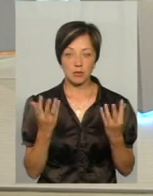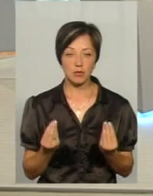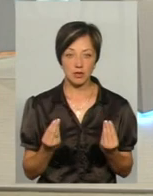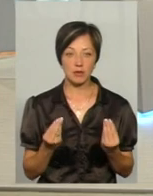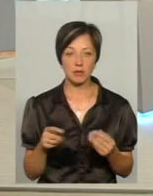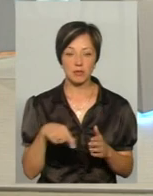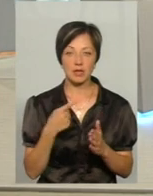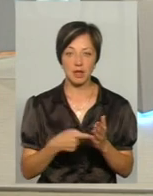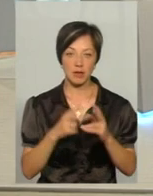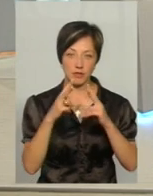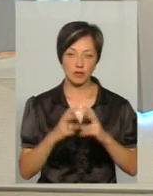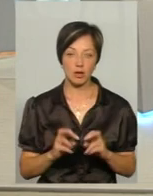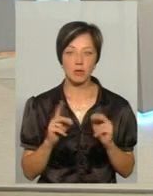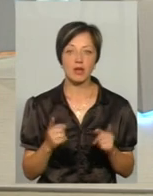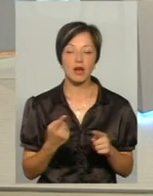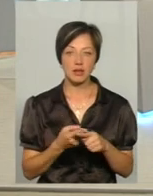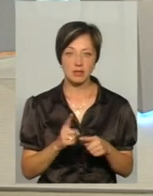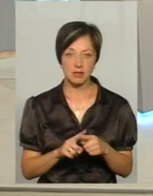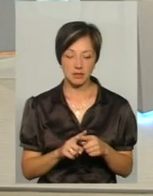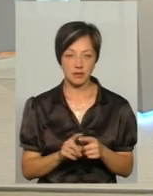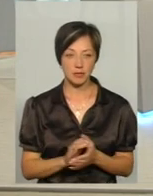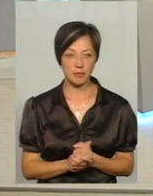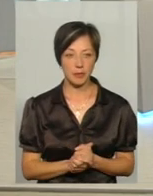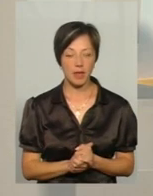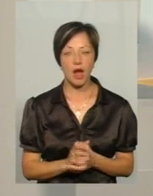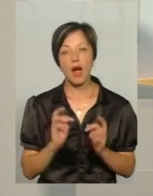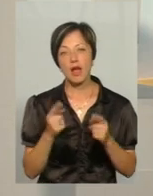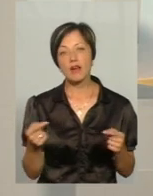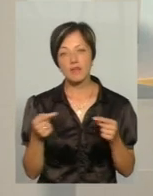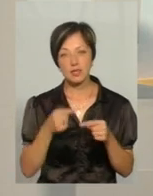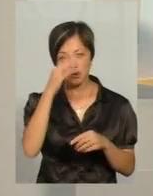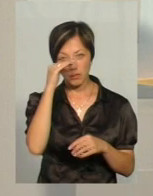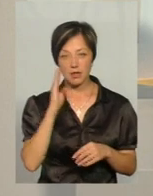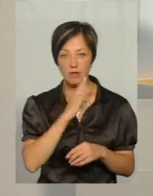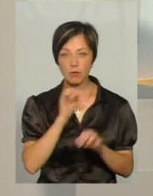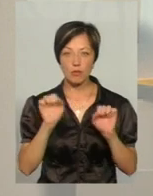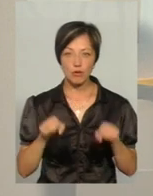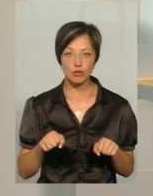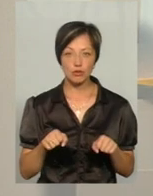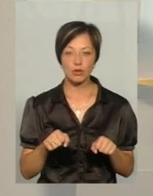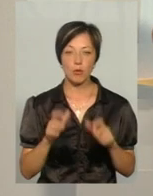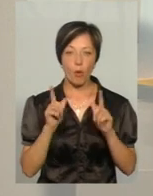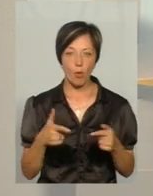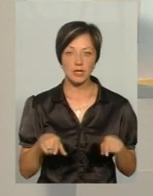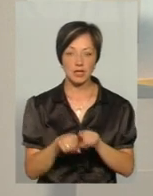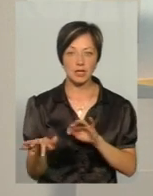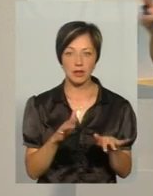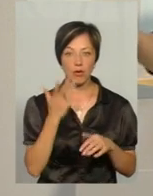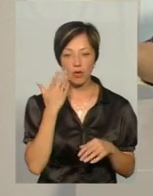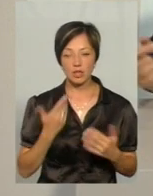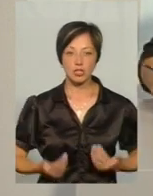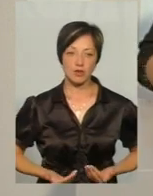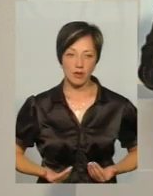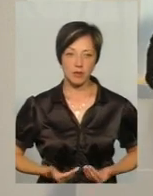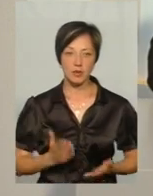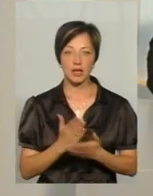теж це питання вивчаємо. А як визначити, що батьки от можуть піти на такі дії? От коли ми там живемо, у нас